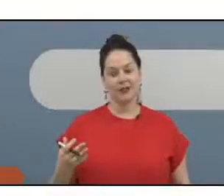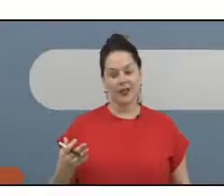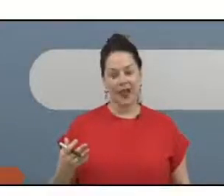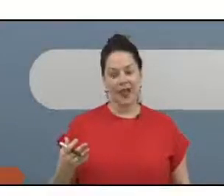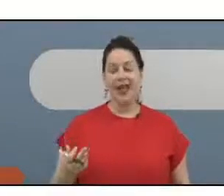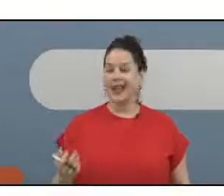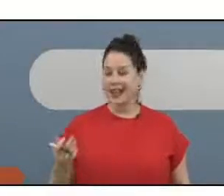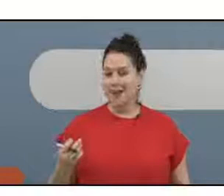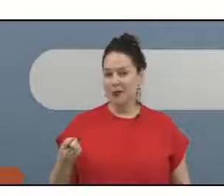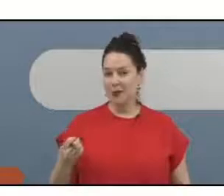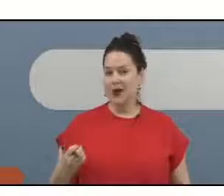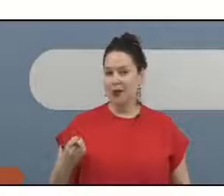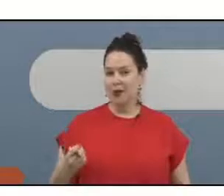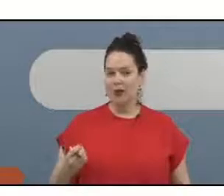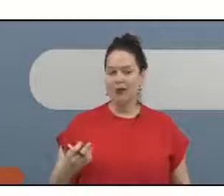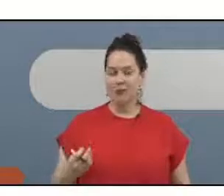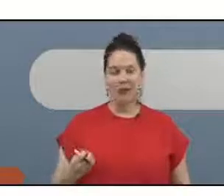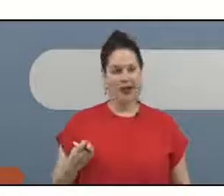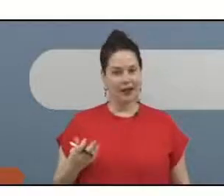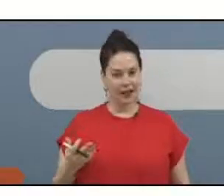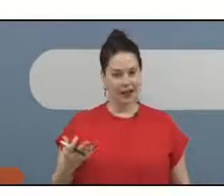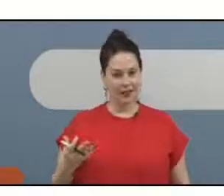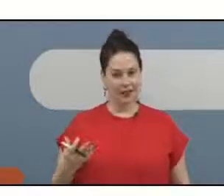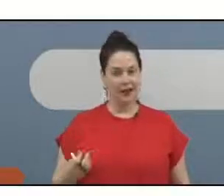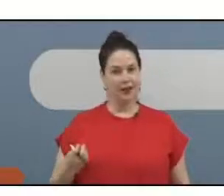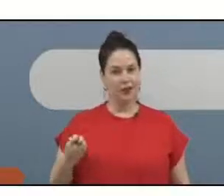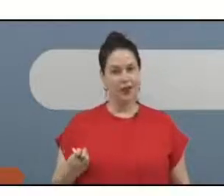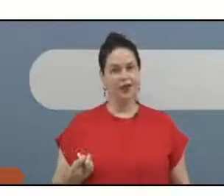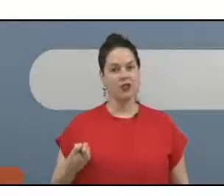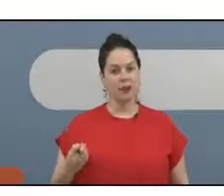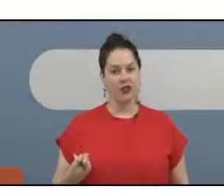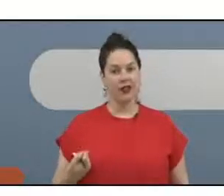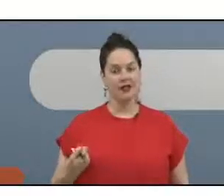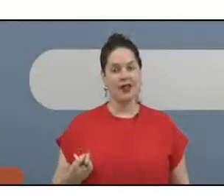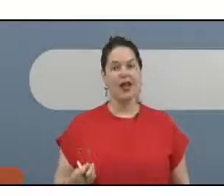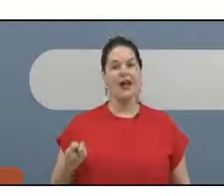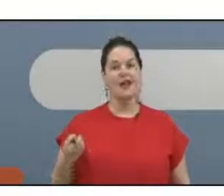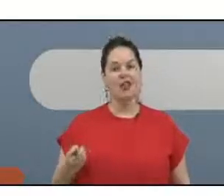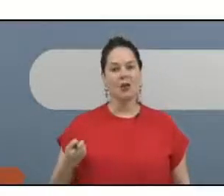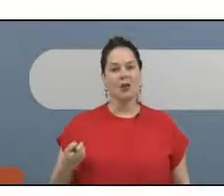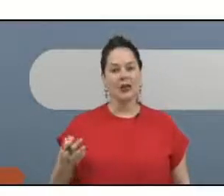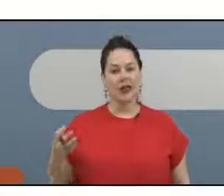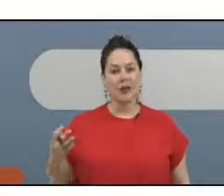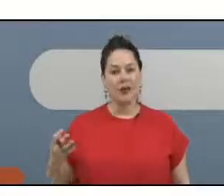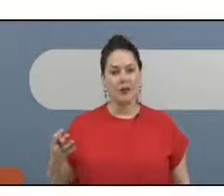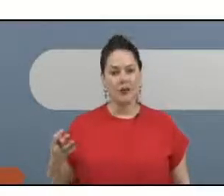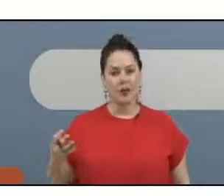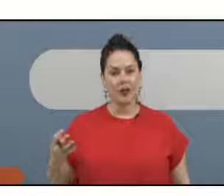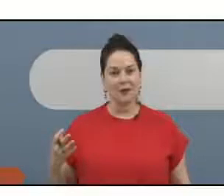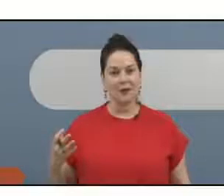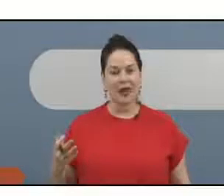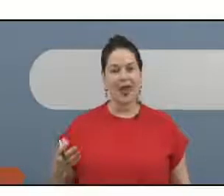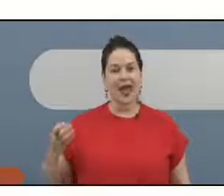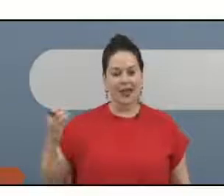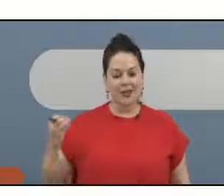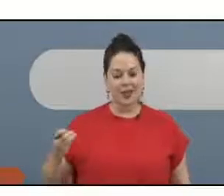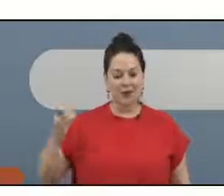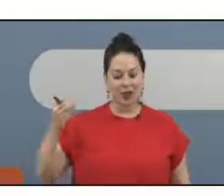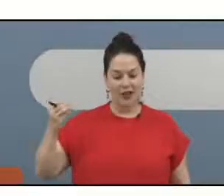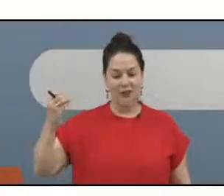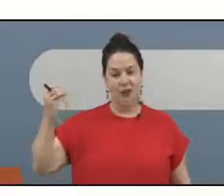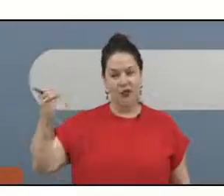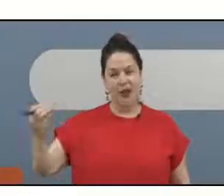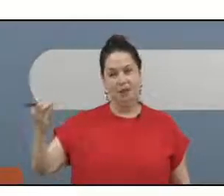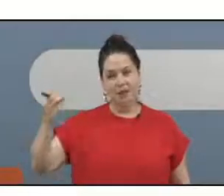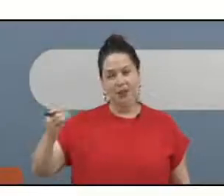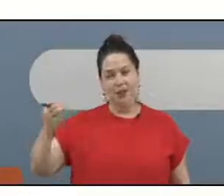אדישות. היא גם תמונה מאוד מחנכת, כי היא תמונה שאומרת, אנשים לא צריכים לעוף בשמיים.